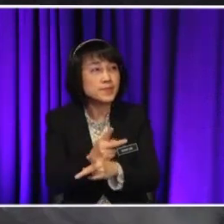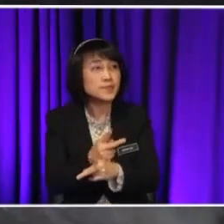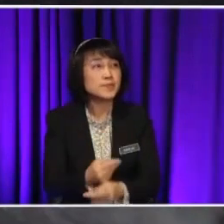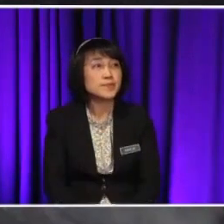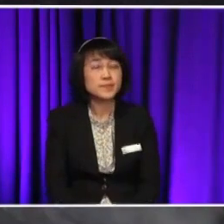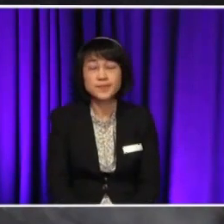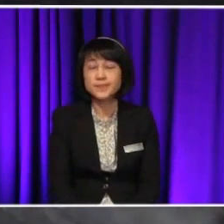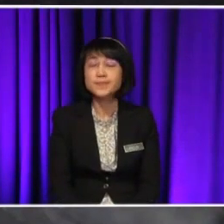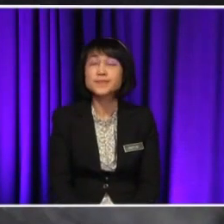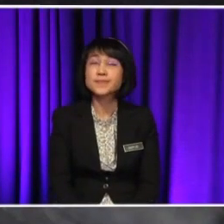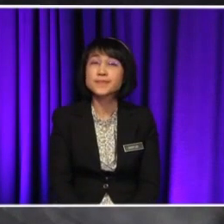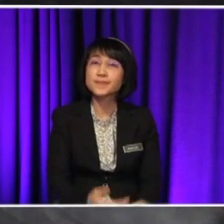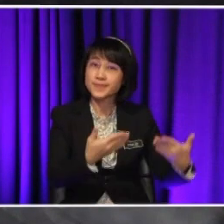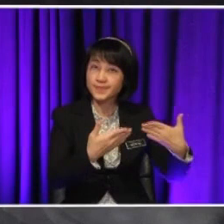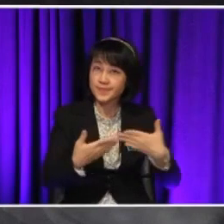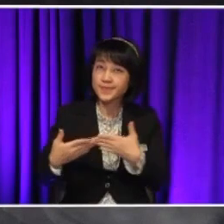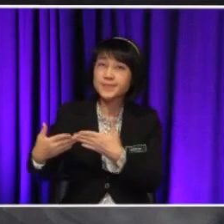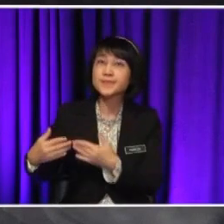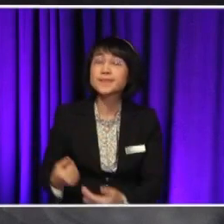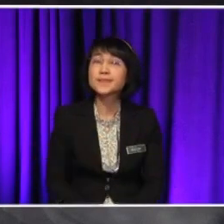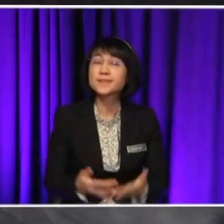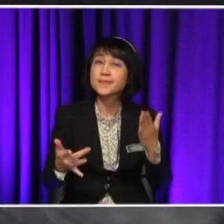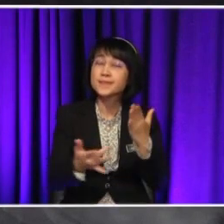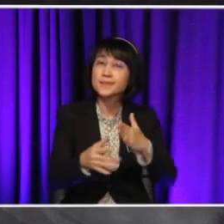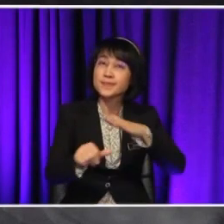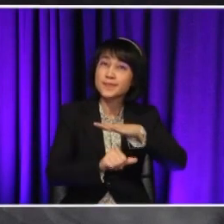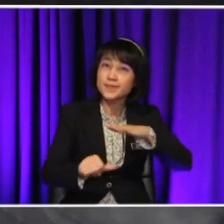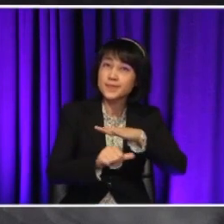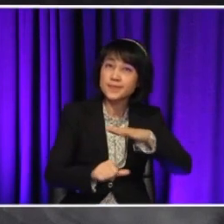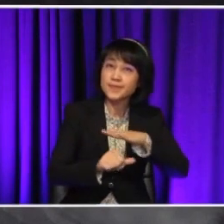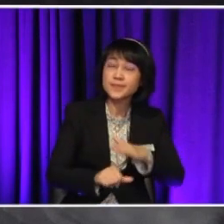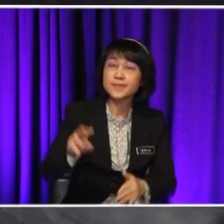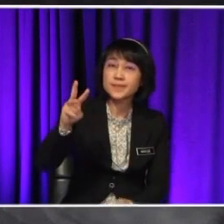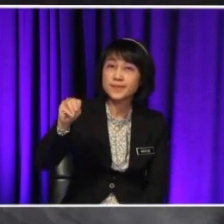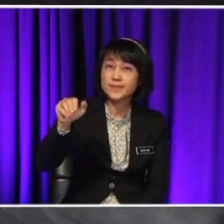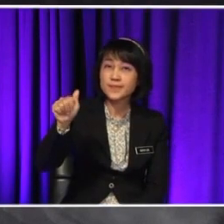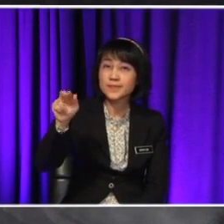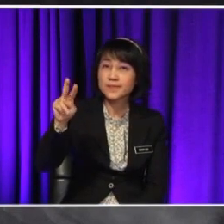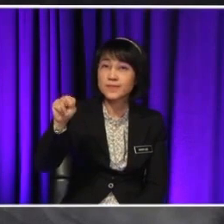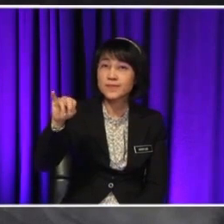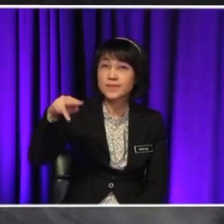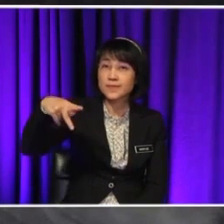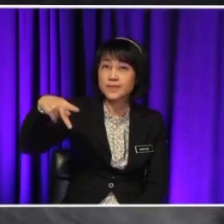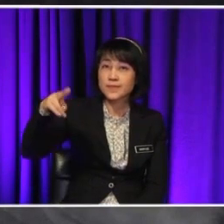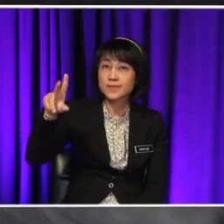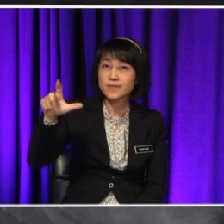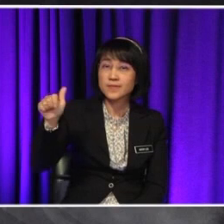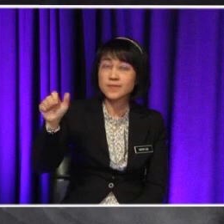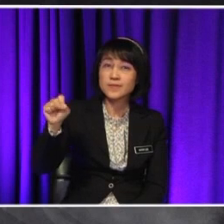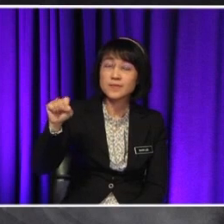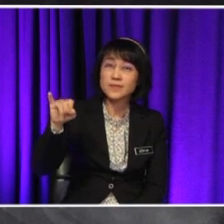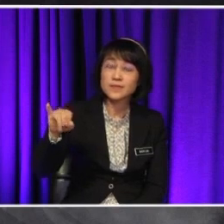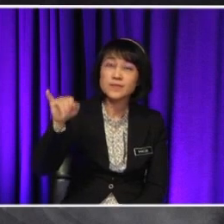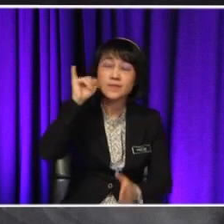kita teruskan lagi. Baik, cikgu. Okey, teknik asas manipulasi image. Okey, ada banyak. Okey, ada banyak cara macam mana